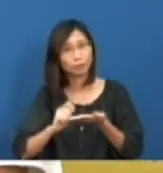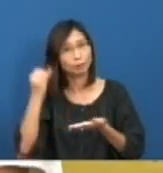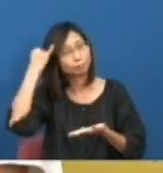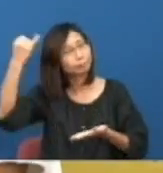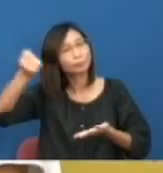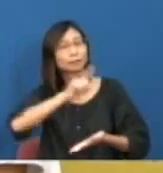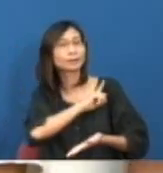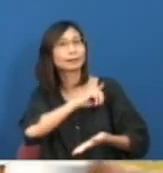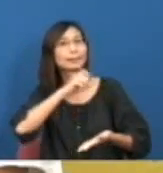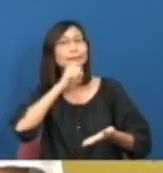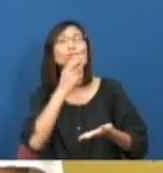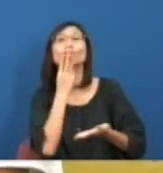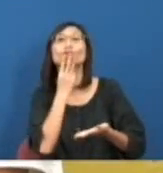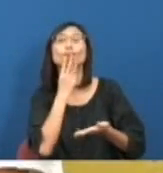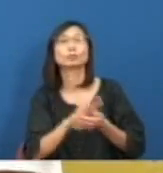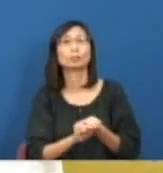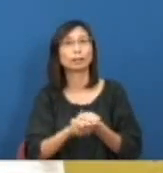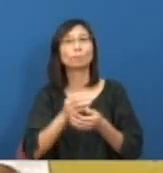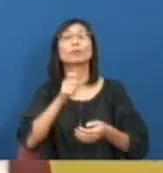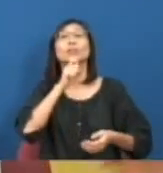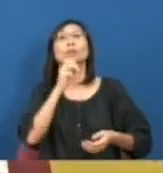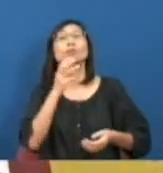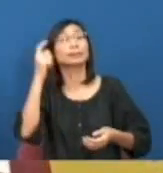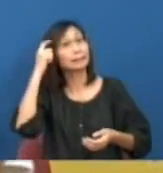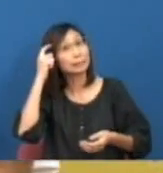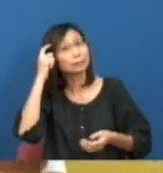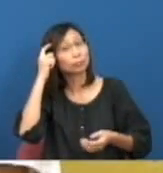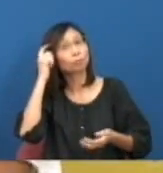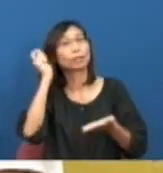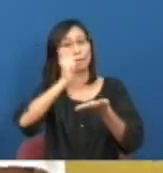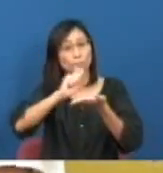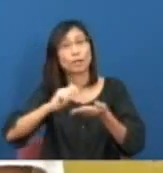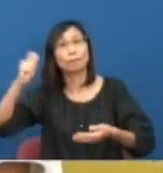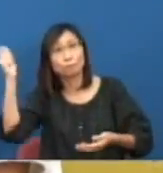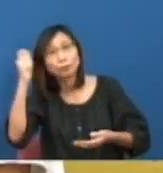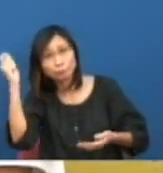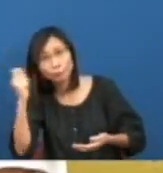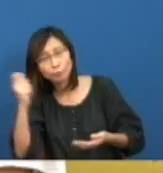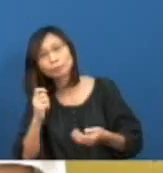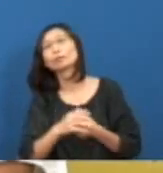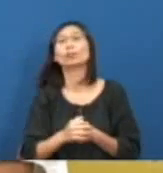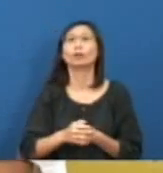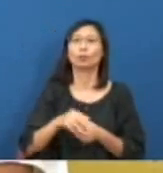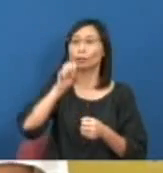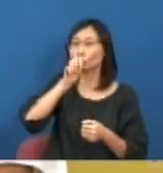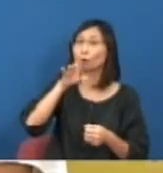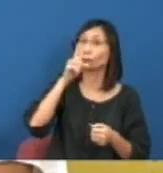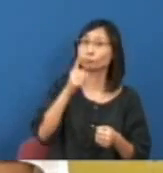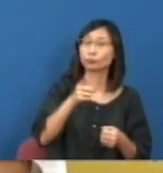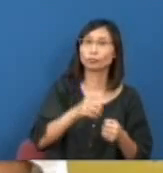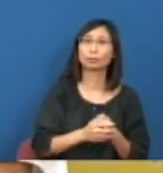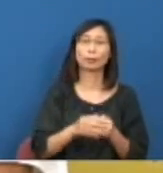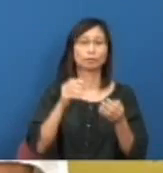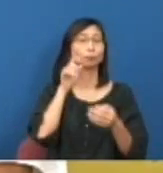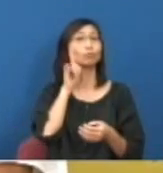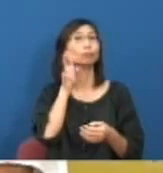準備寫。有癌症嘅時候，用加快嘅方法，其實即係斷斷續續啊，由有線啊、明報，即係佢指定嘅傳媒去採訪咗佢之後，就當係